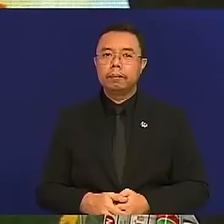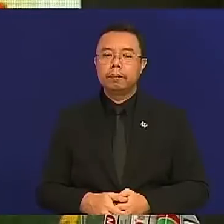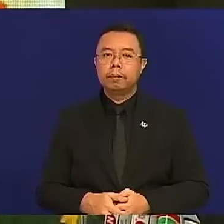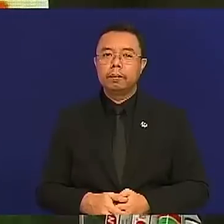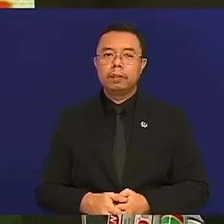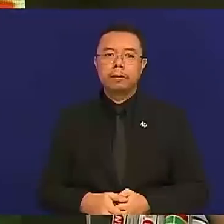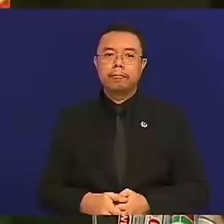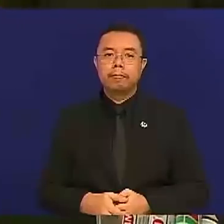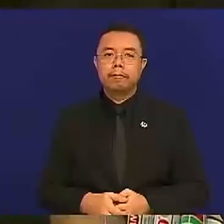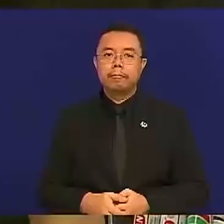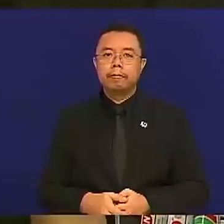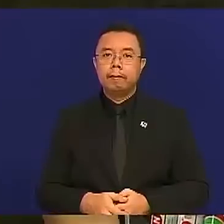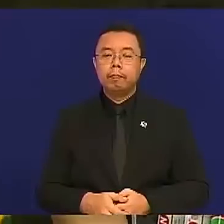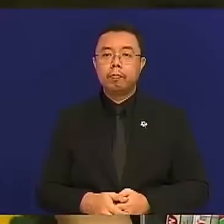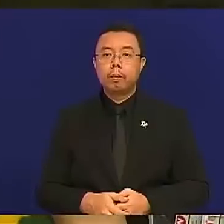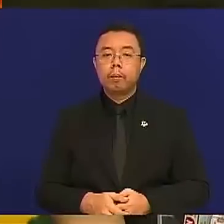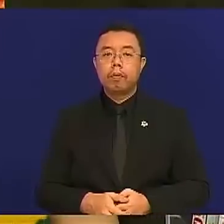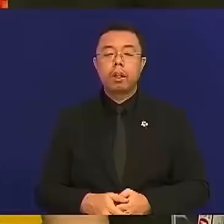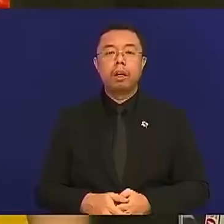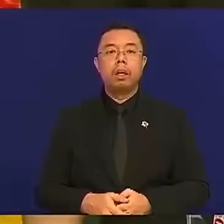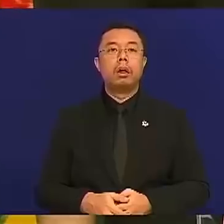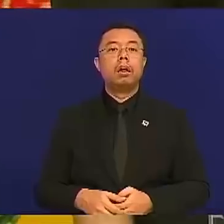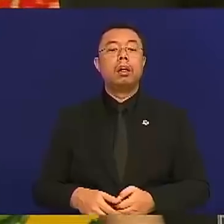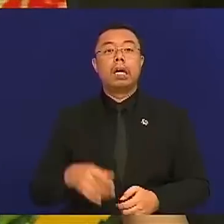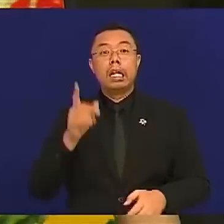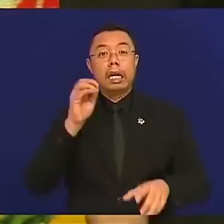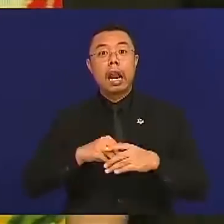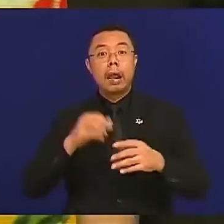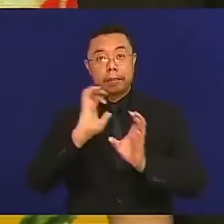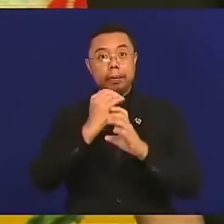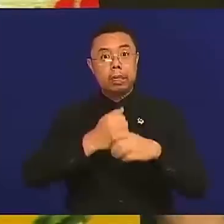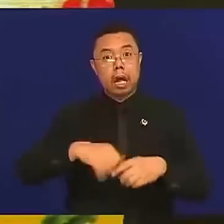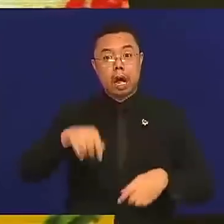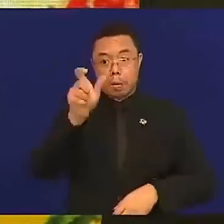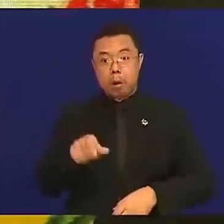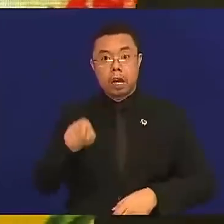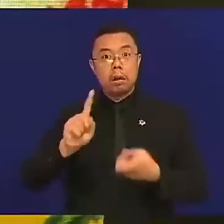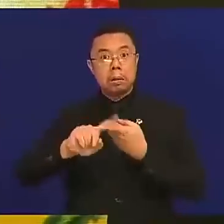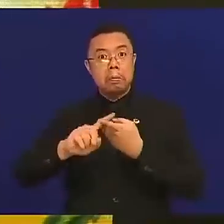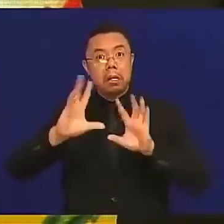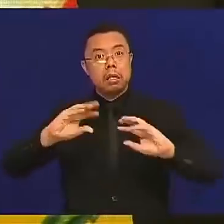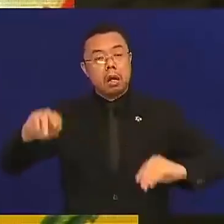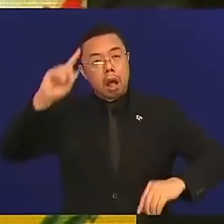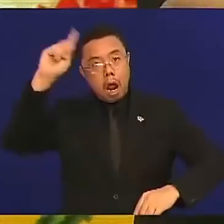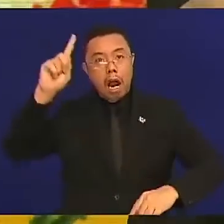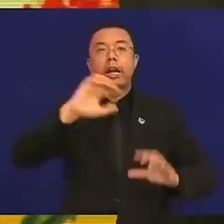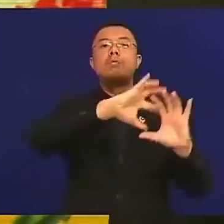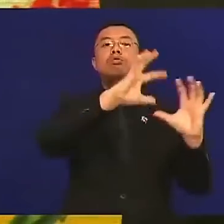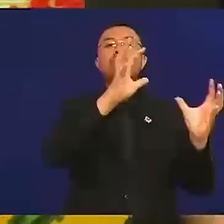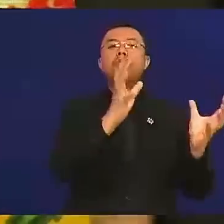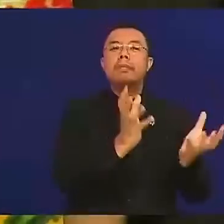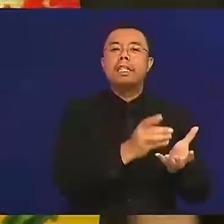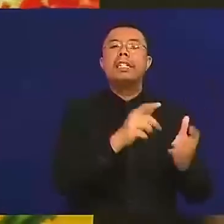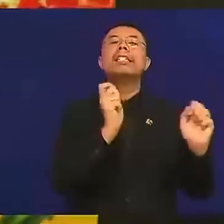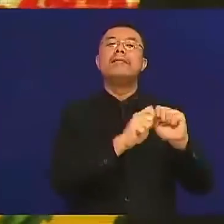Kawan sekerja Allah dalam penciptaan, saudara. Maka bumi diciptakan dalam keadaan yang